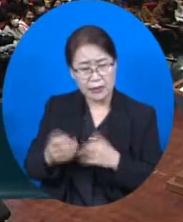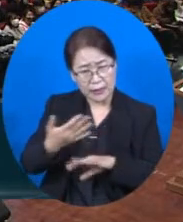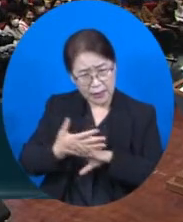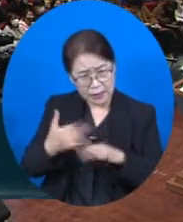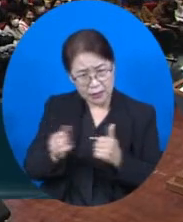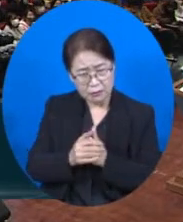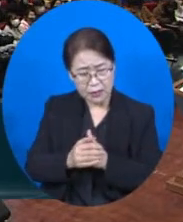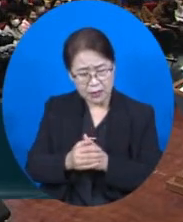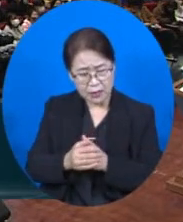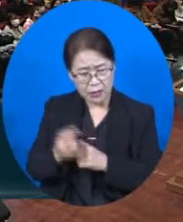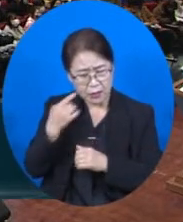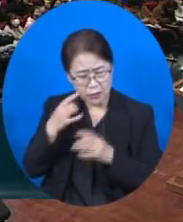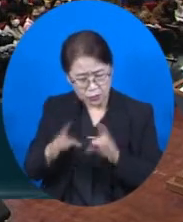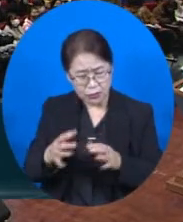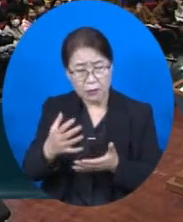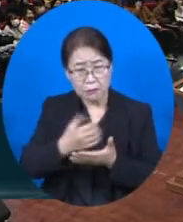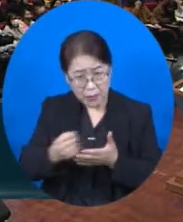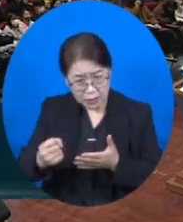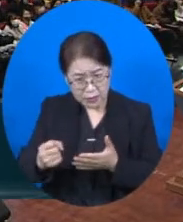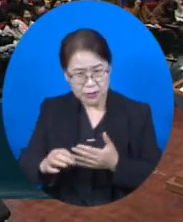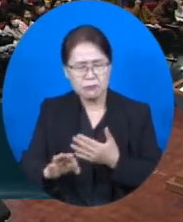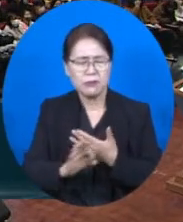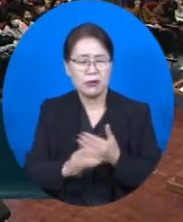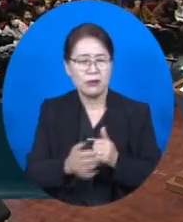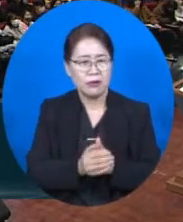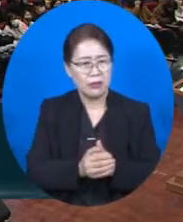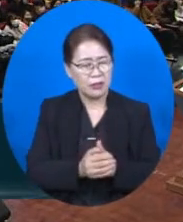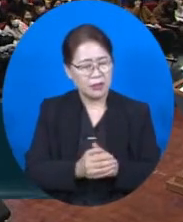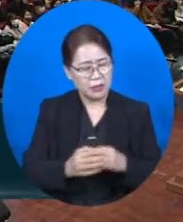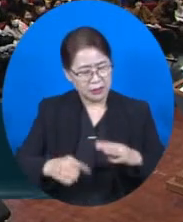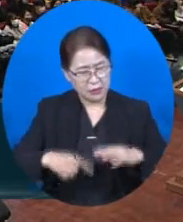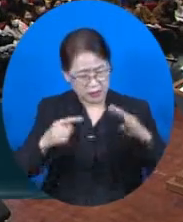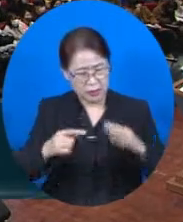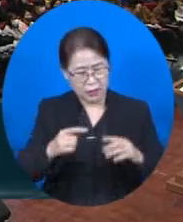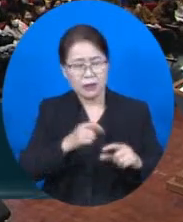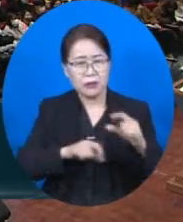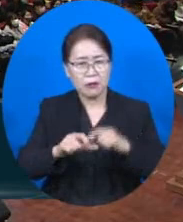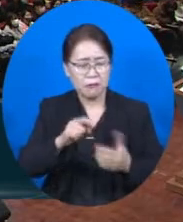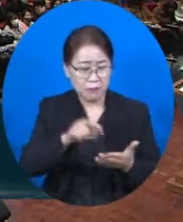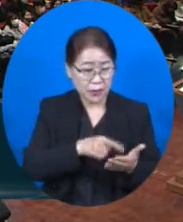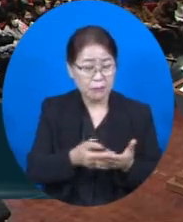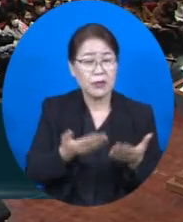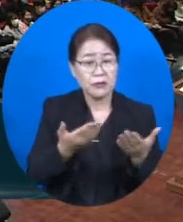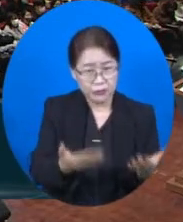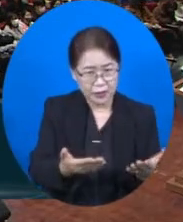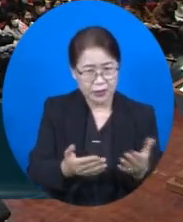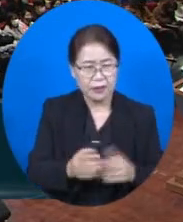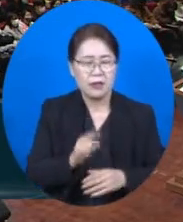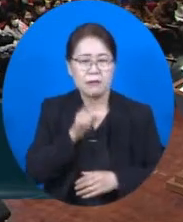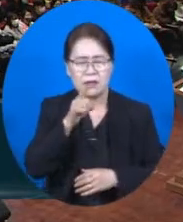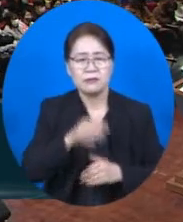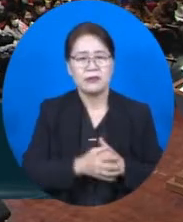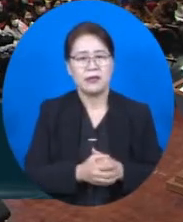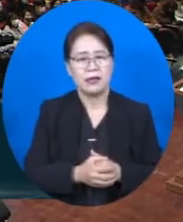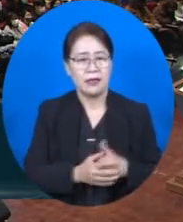것을 속여 빼앗은 일이 있으면 내 갑절이나 갚겠나이다 자 삭개오가 내린